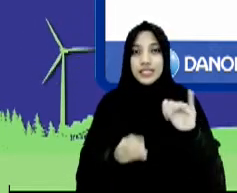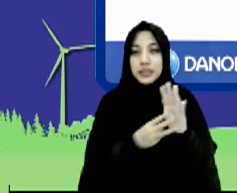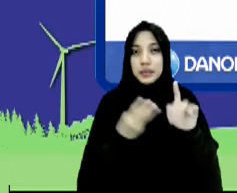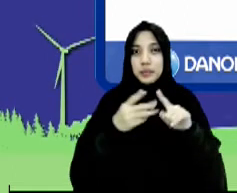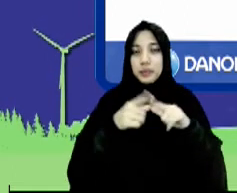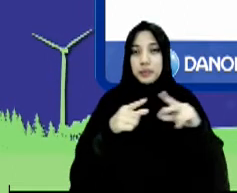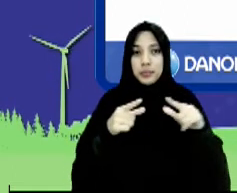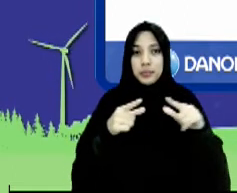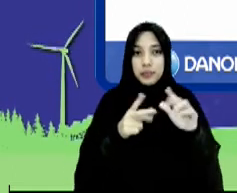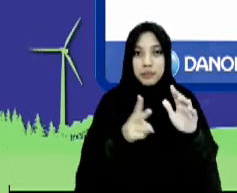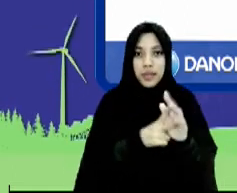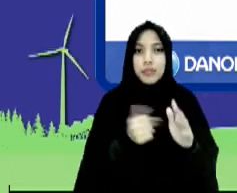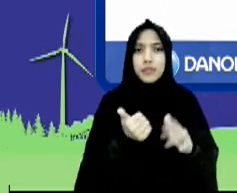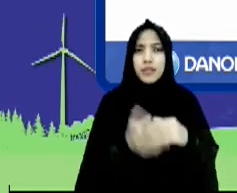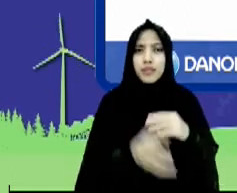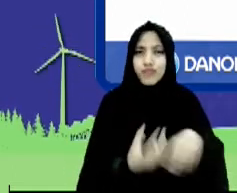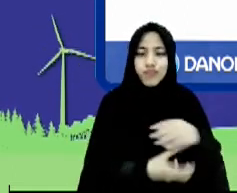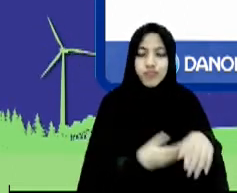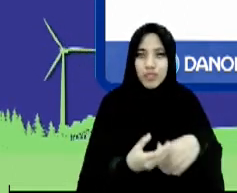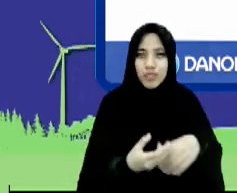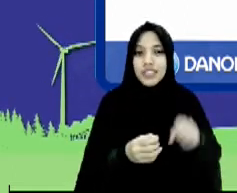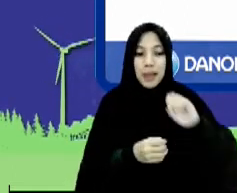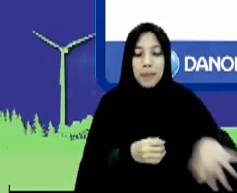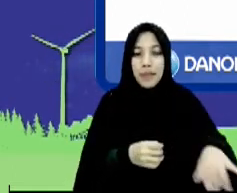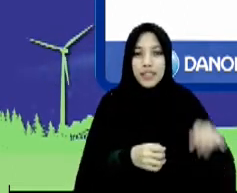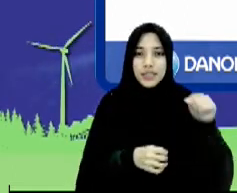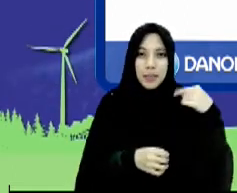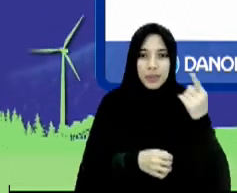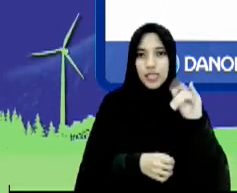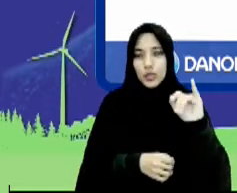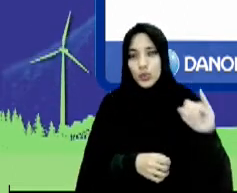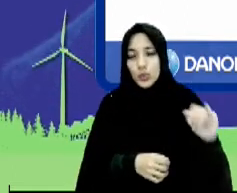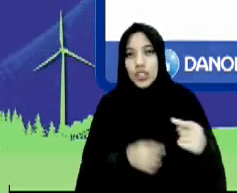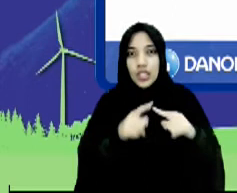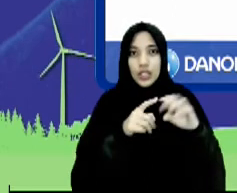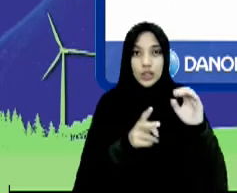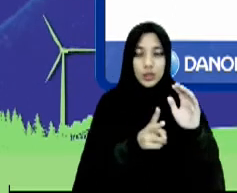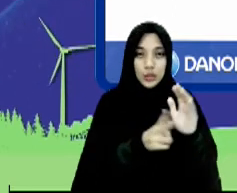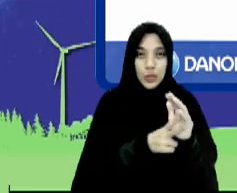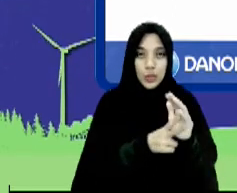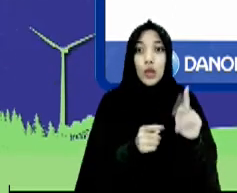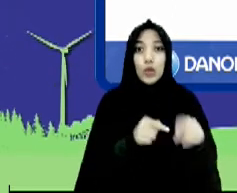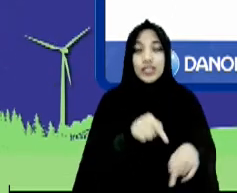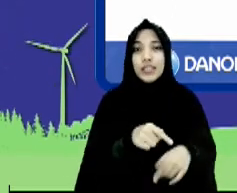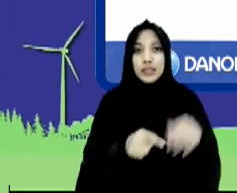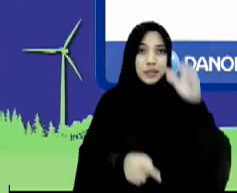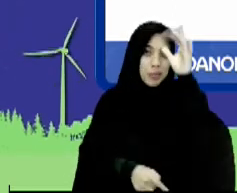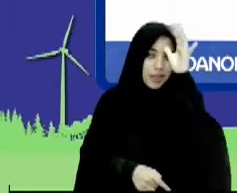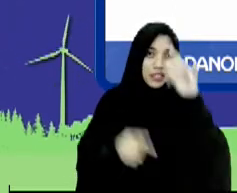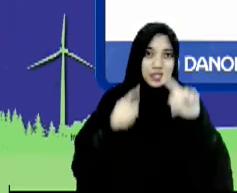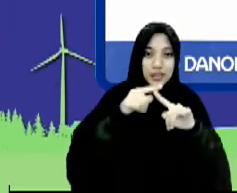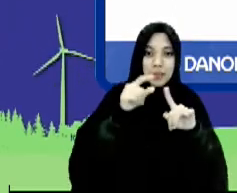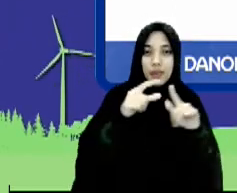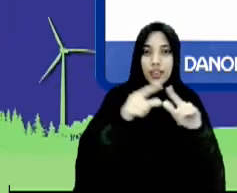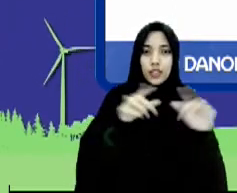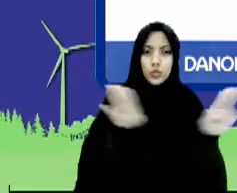120 ton per hari dan mengurangi sampah ke TPA ee kalau di Lamongan 70% kalau di Jimbaran karena e tpa-nya sudah ditutup ee